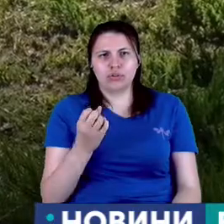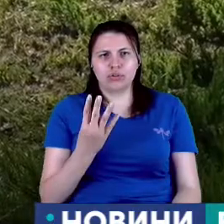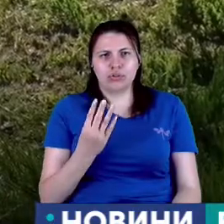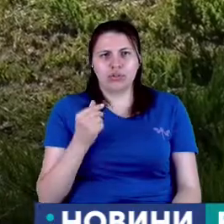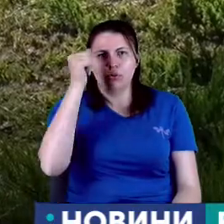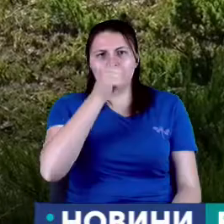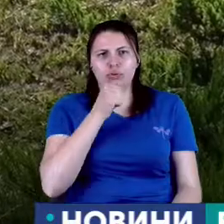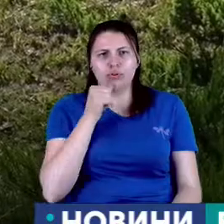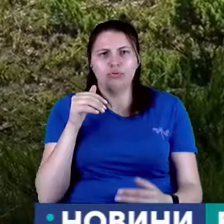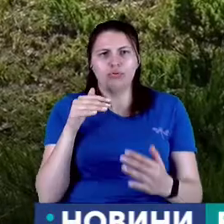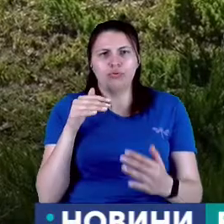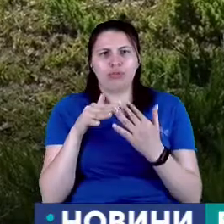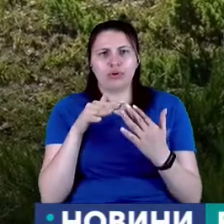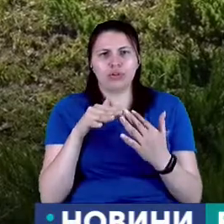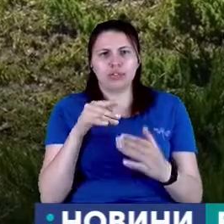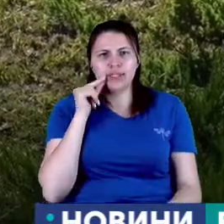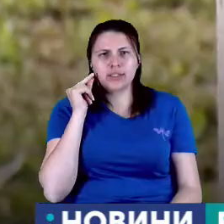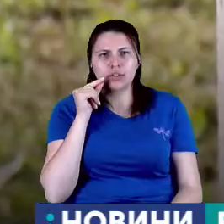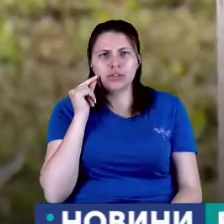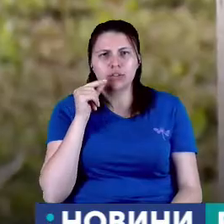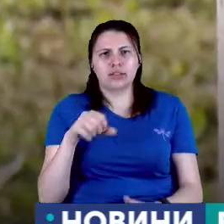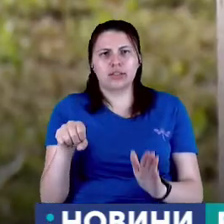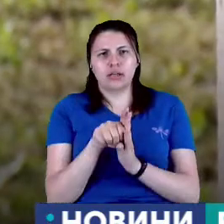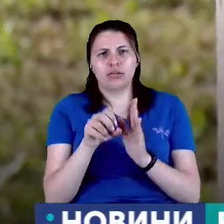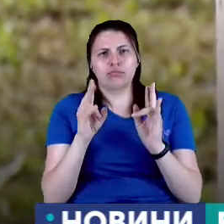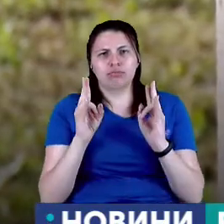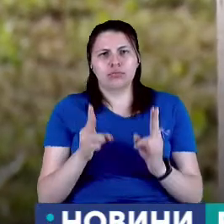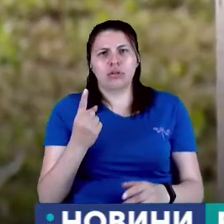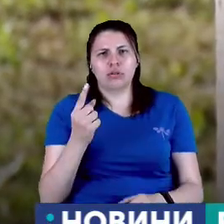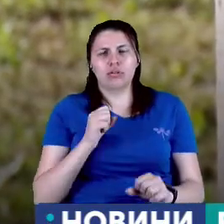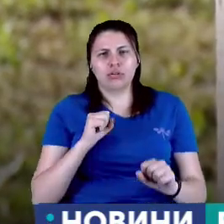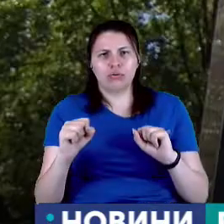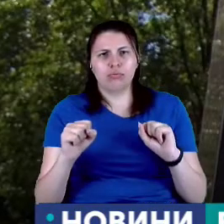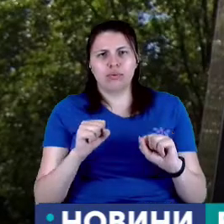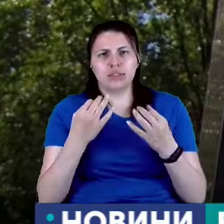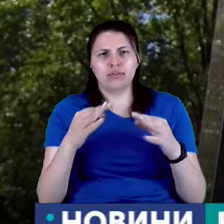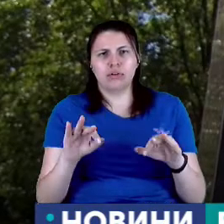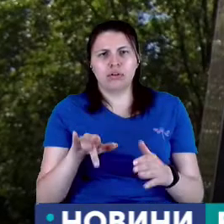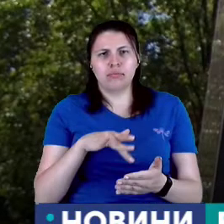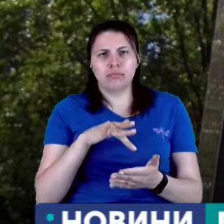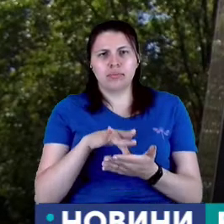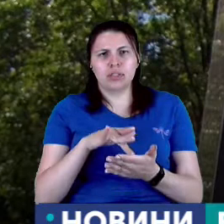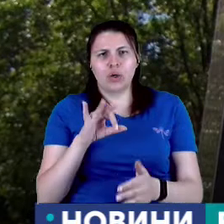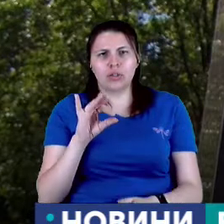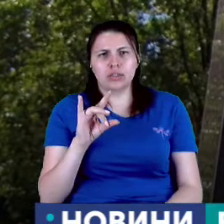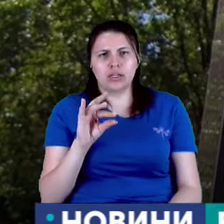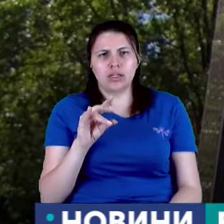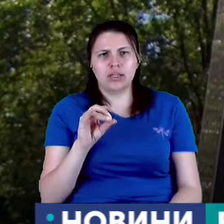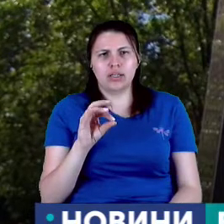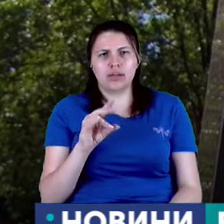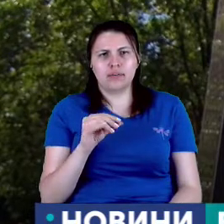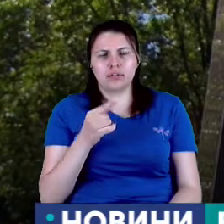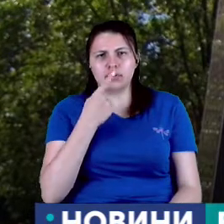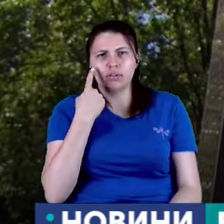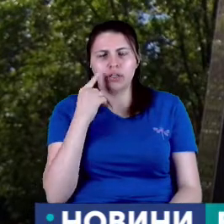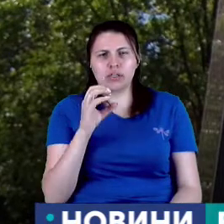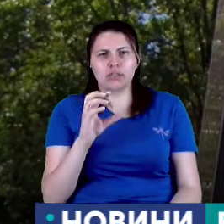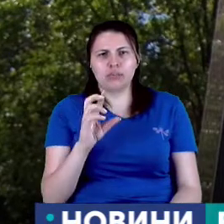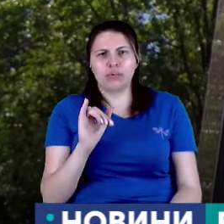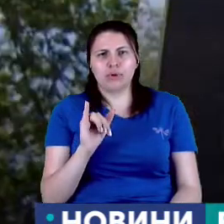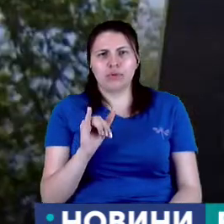Лисичанськ загинув один із командувачів операції зі звільнення міста Олександр Радієвський. Нещодавно СБУ виявила та оголосила про